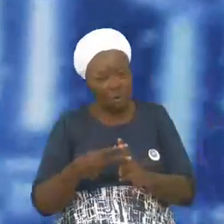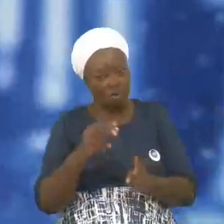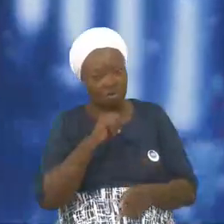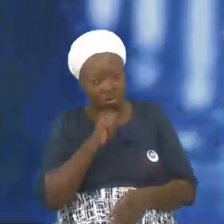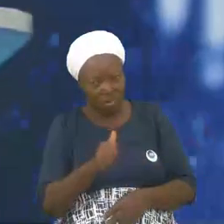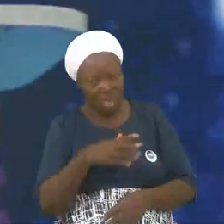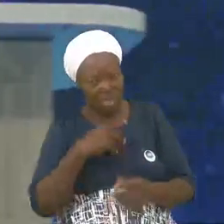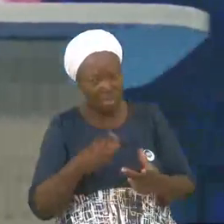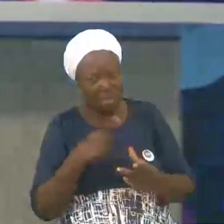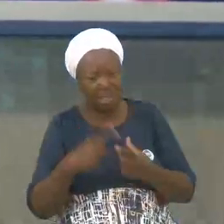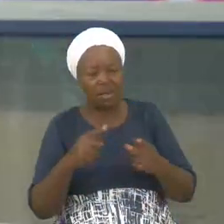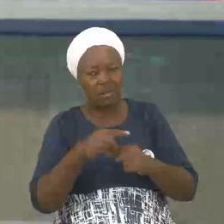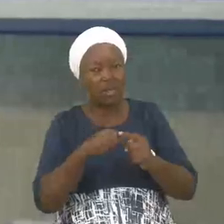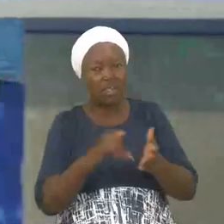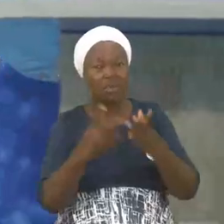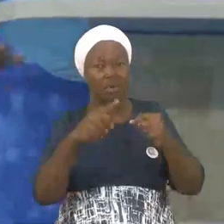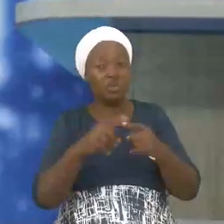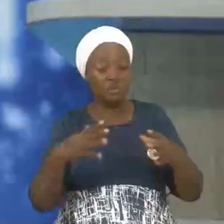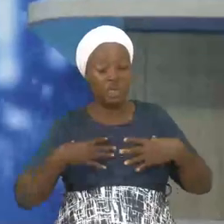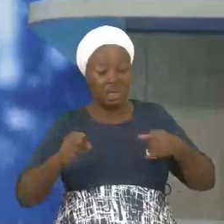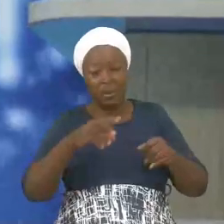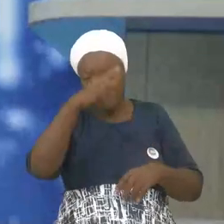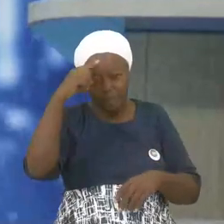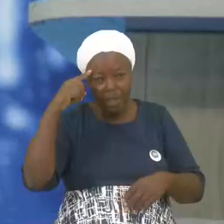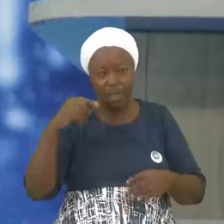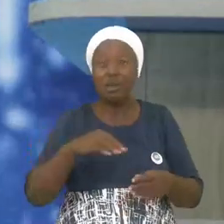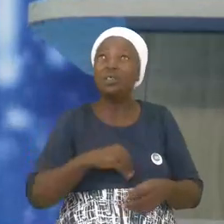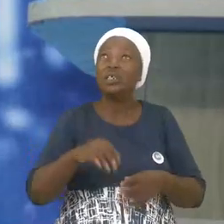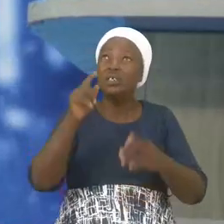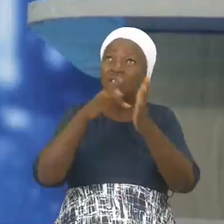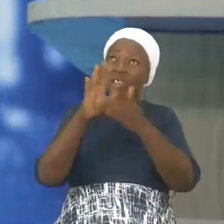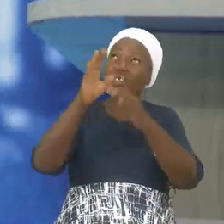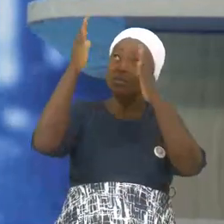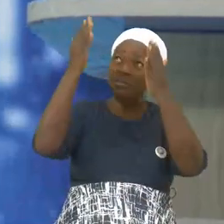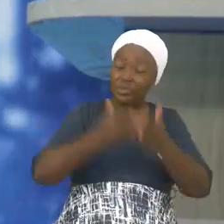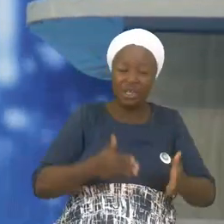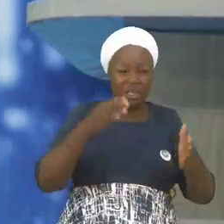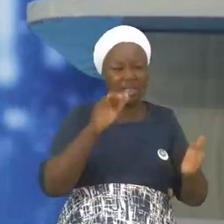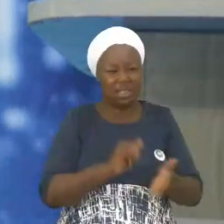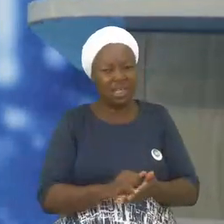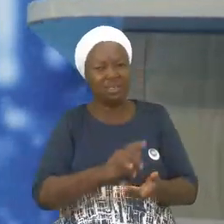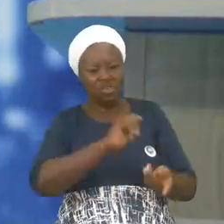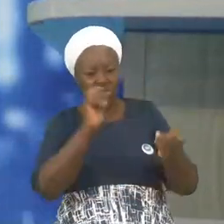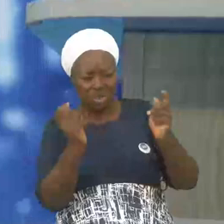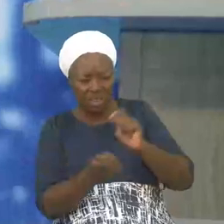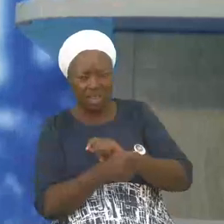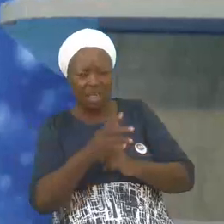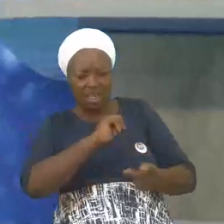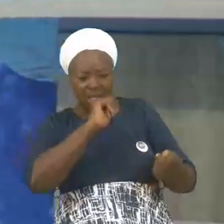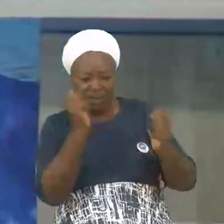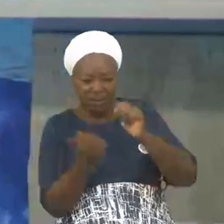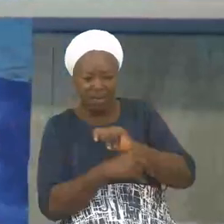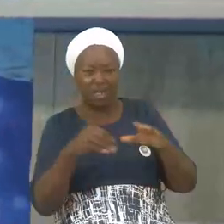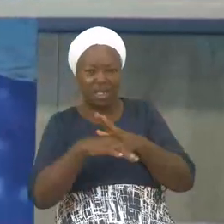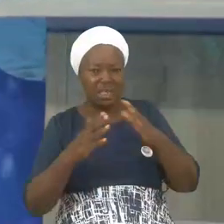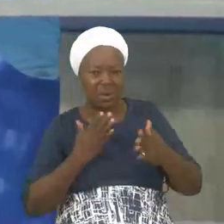les autres le fassent ou pas. Ensuite, quand il s'agit de la guérison, parce qu'il apportera un